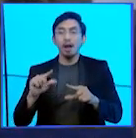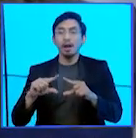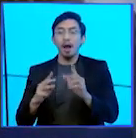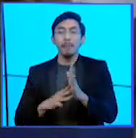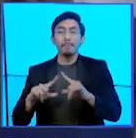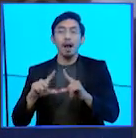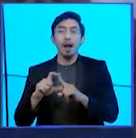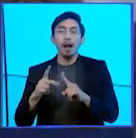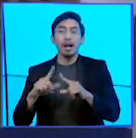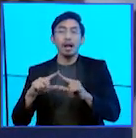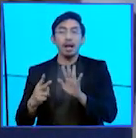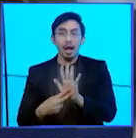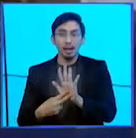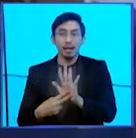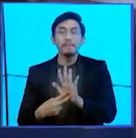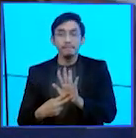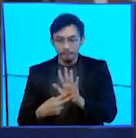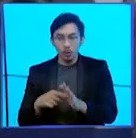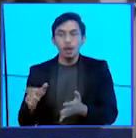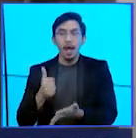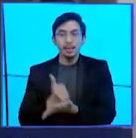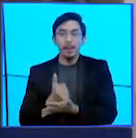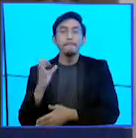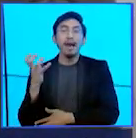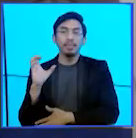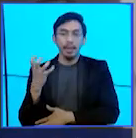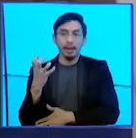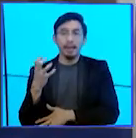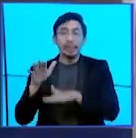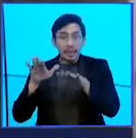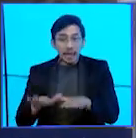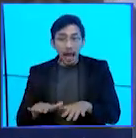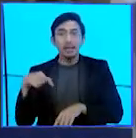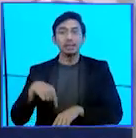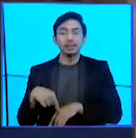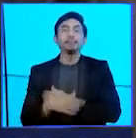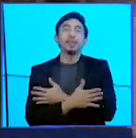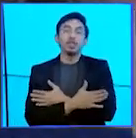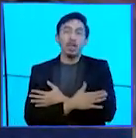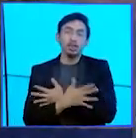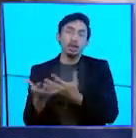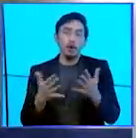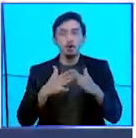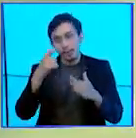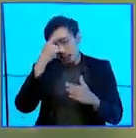ini orang Banten, ada di sini. Jenazah sudah ada di Rumah Sakit Polri